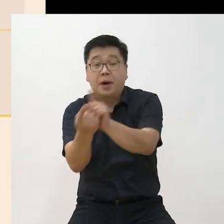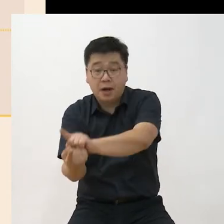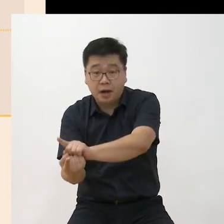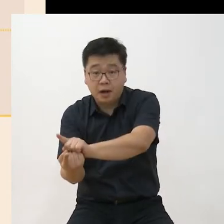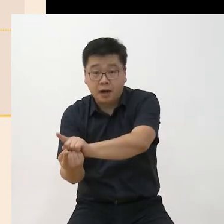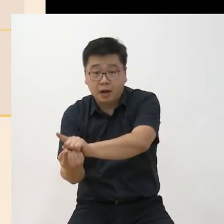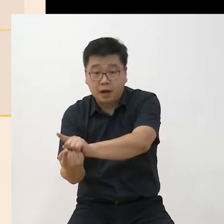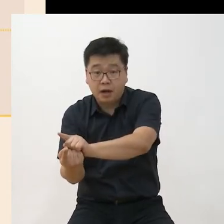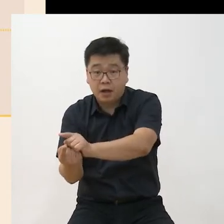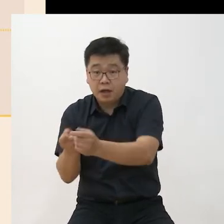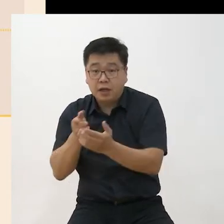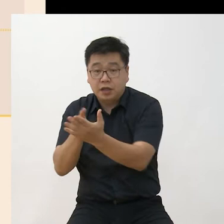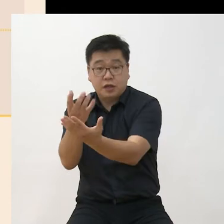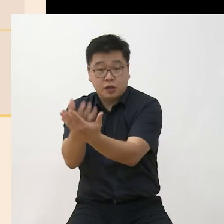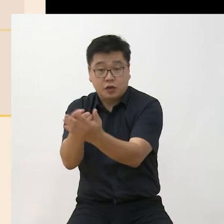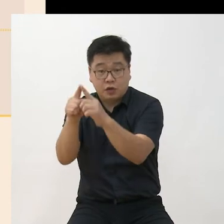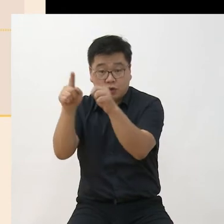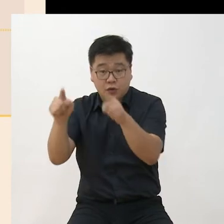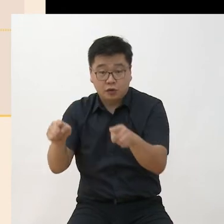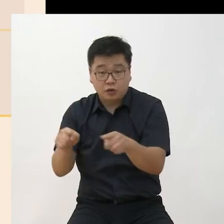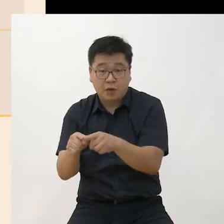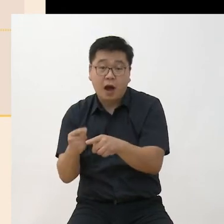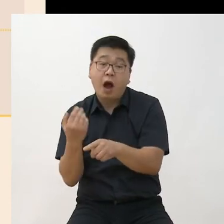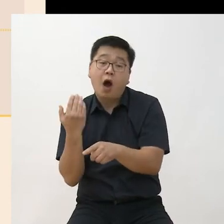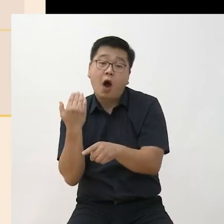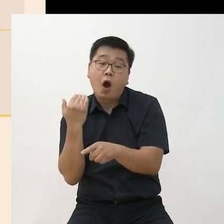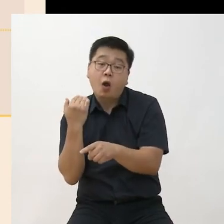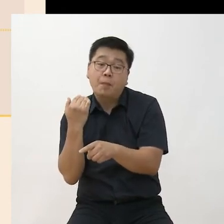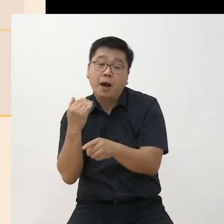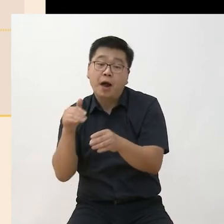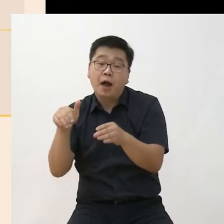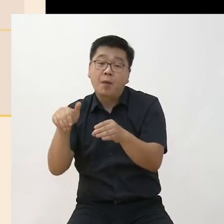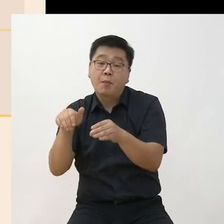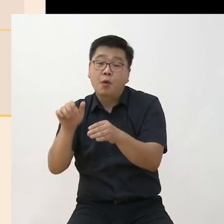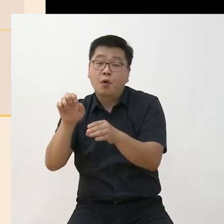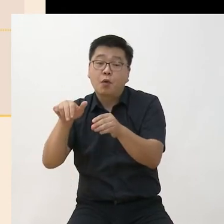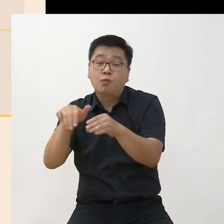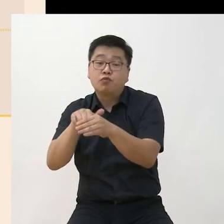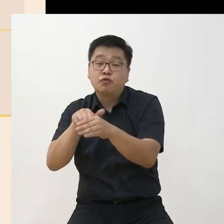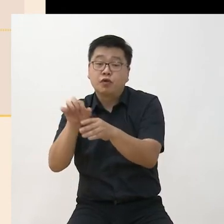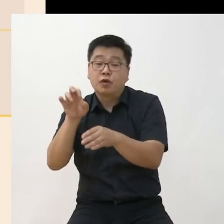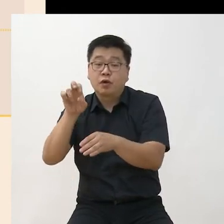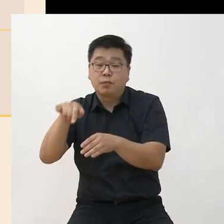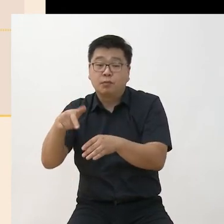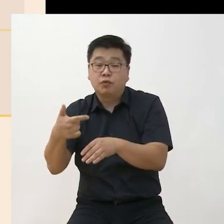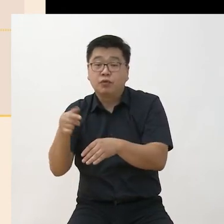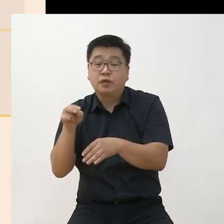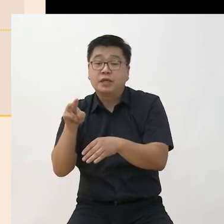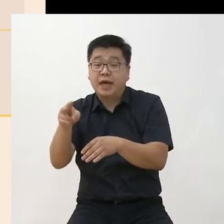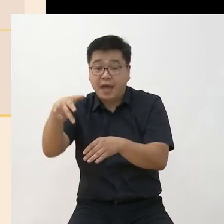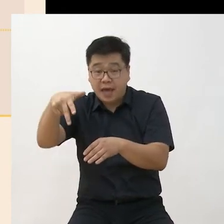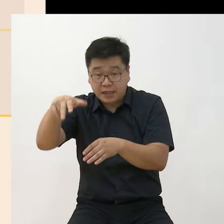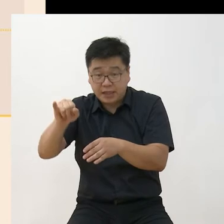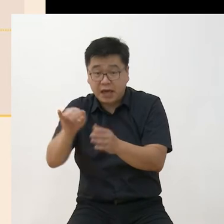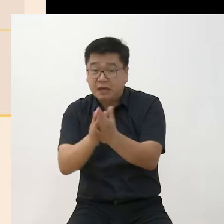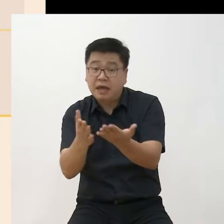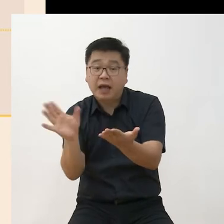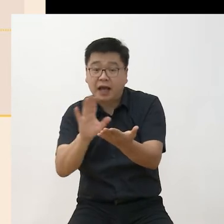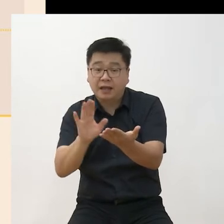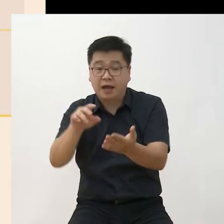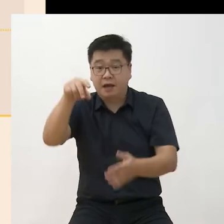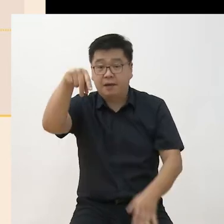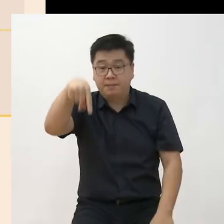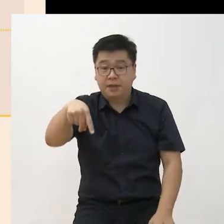2021년도에는 지원 신청서와 그다음에 최근 발간 문예지 1호를 인쇄된 책자가 아닌 PDF 파일로 제출을